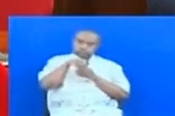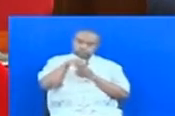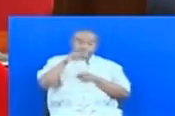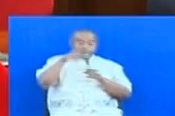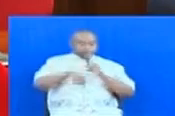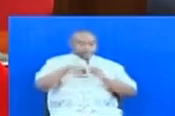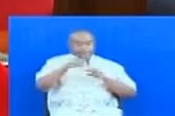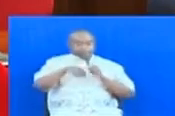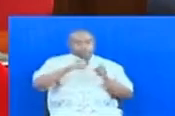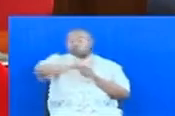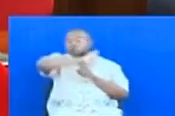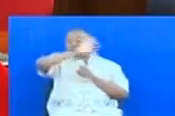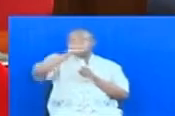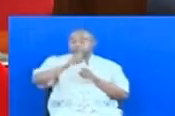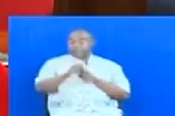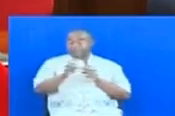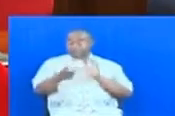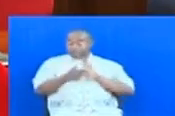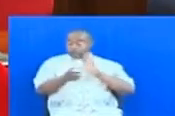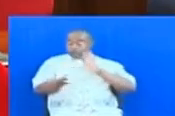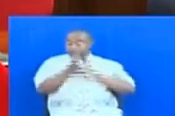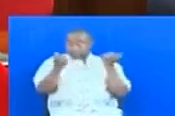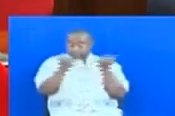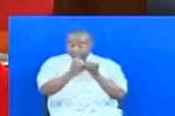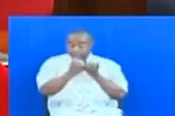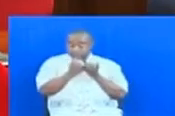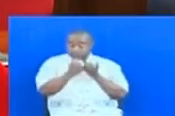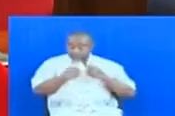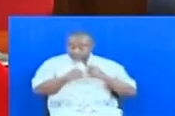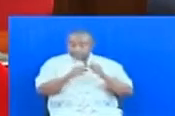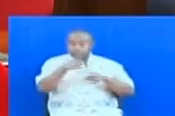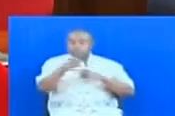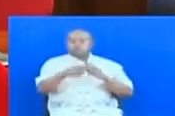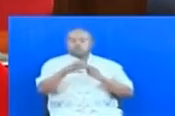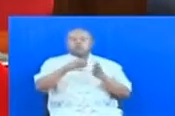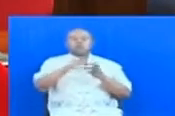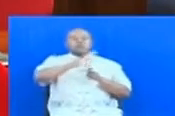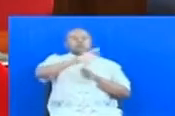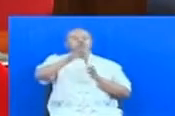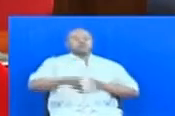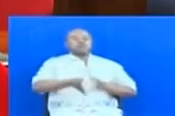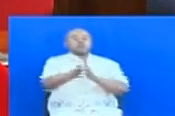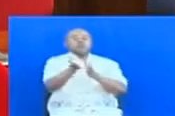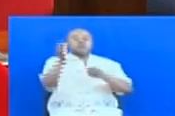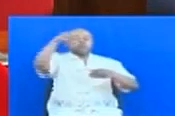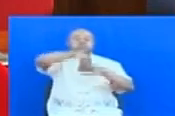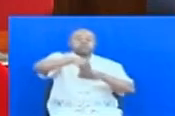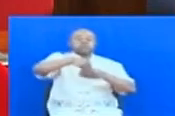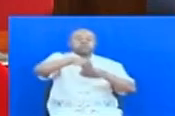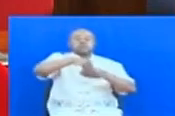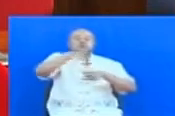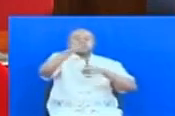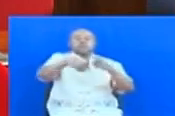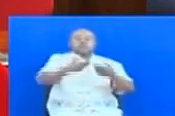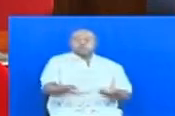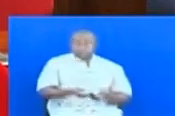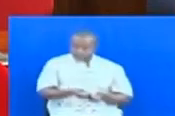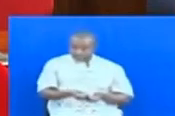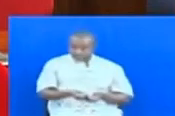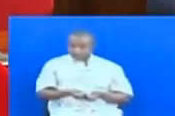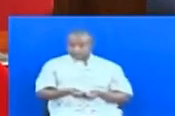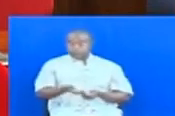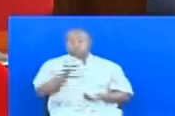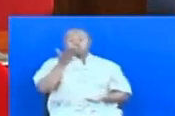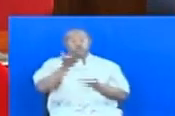mradi mzima, ili mradi unapotengenezwa pamoja na gharama za barabara ziwepo kwenye mradi. Na ushahidi kwamba upo kwenye miradi